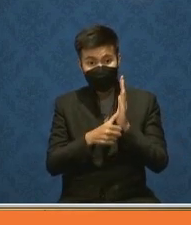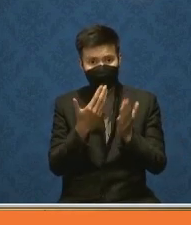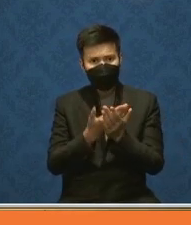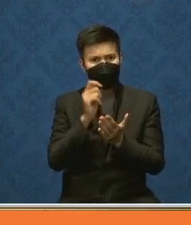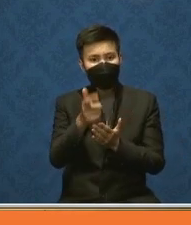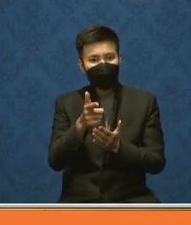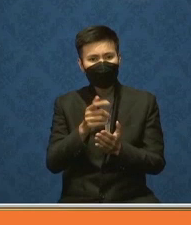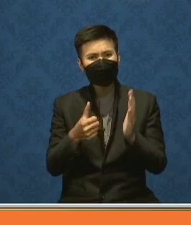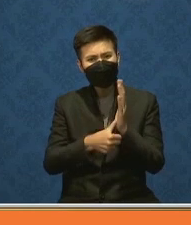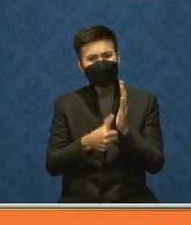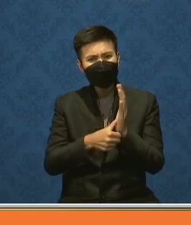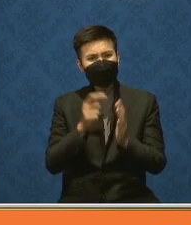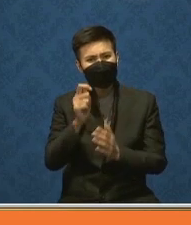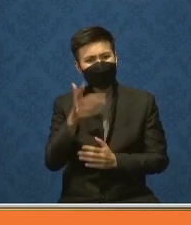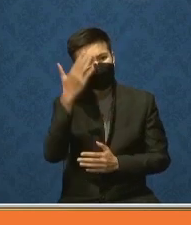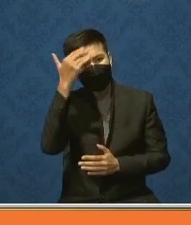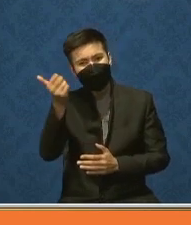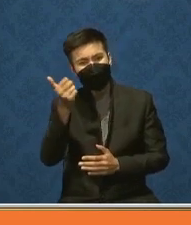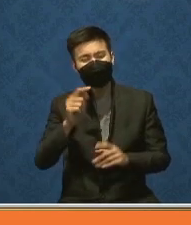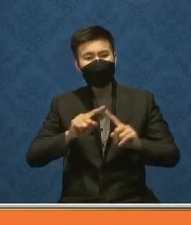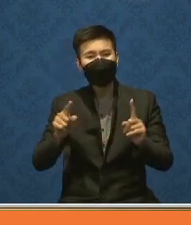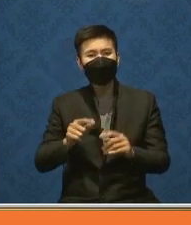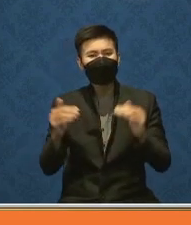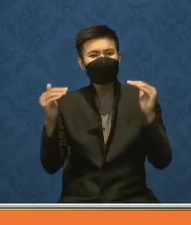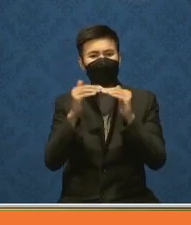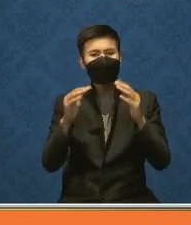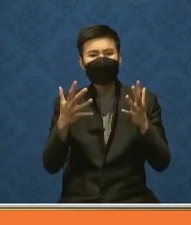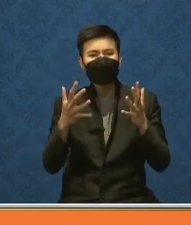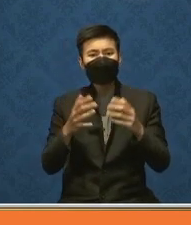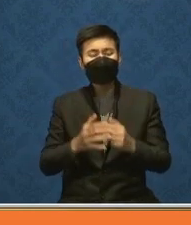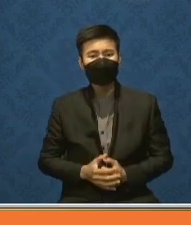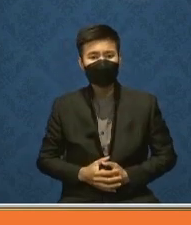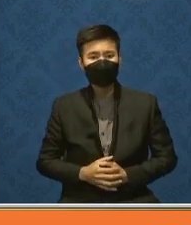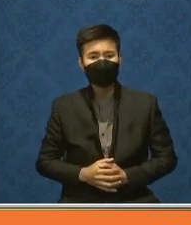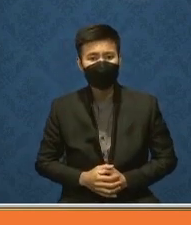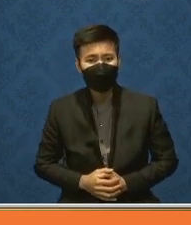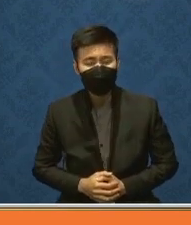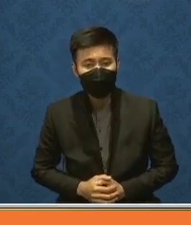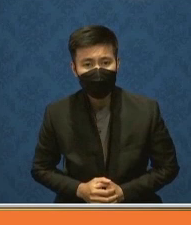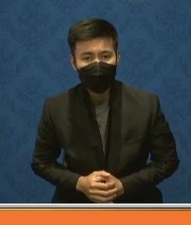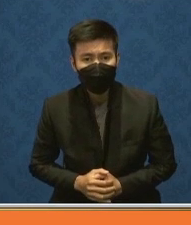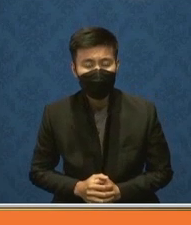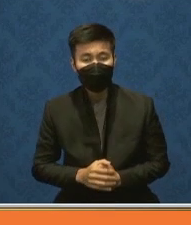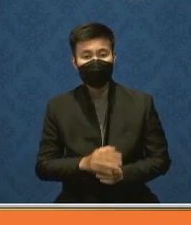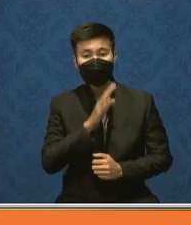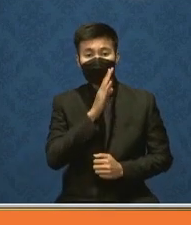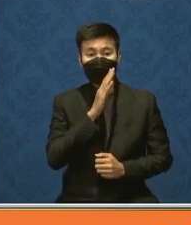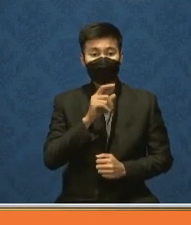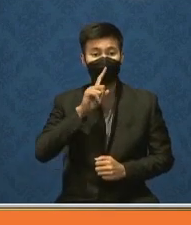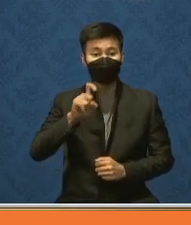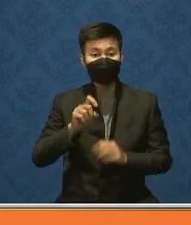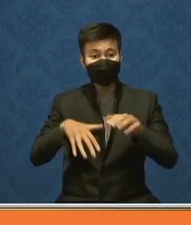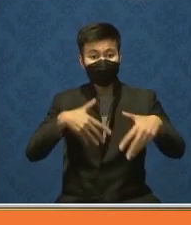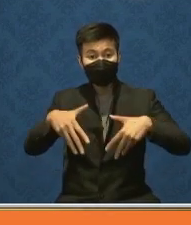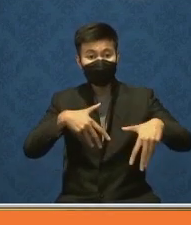ยเขาตั้งคำถามไปอีกนานแค่ไหนครับว่าเสียภาษีทำไมในประเทศนี้ถ้าไม่มีสิทธิ์ในสวัสดิการแล้วถ้าไปถามประชาชนทุก